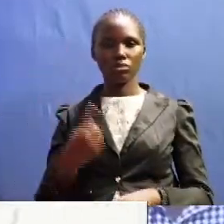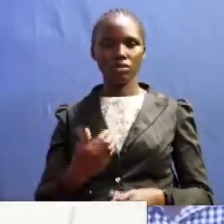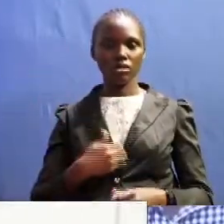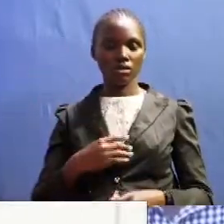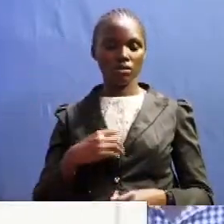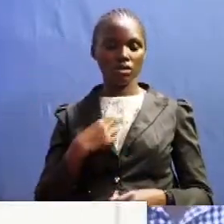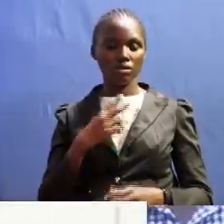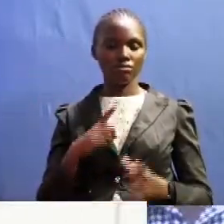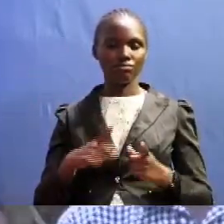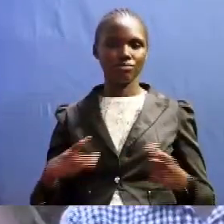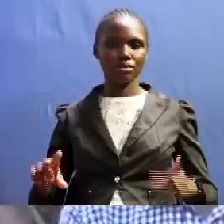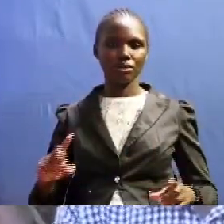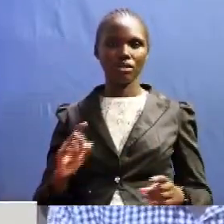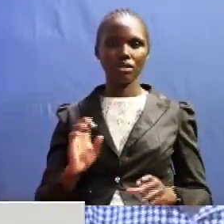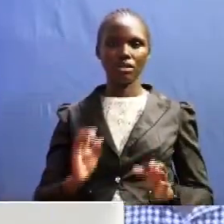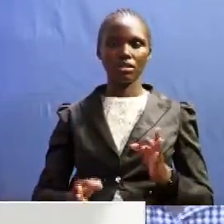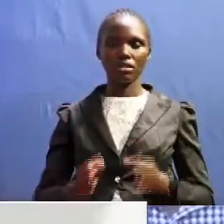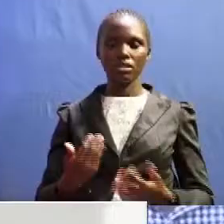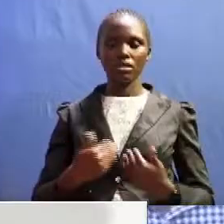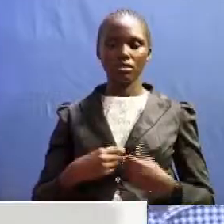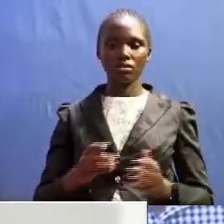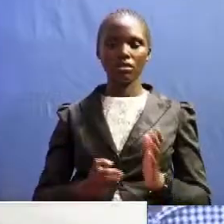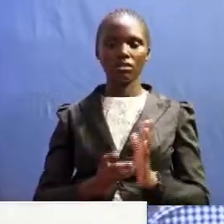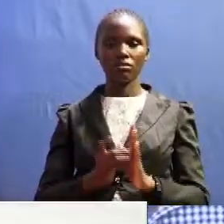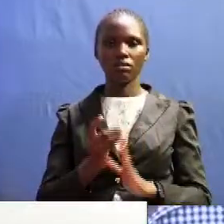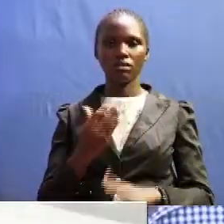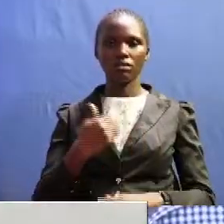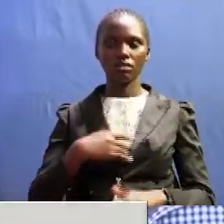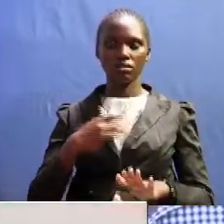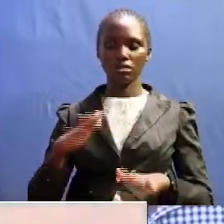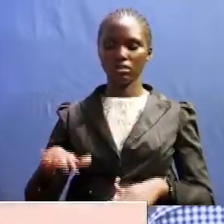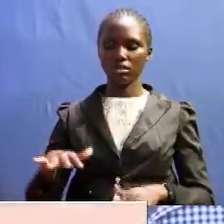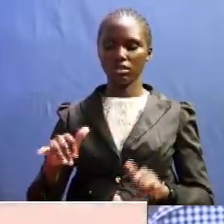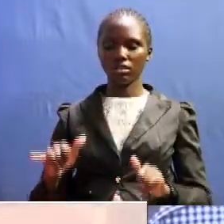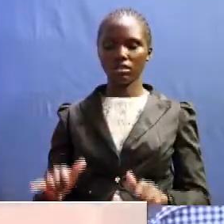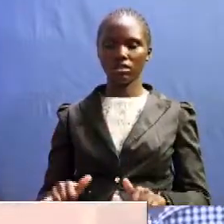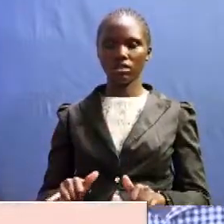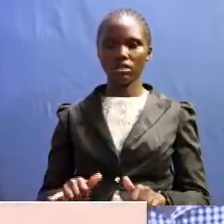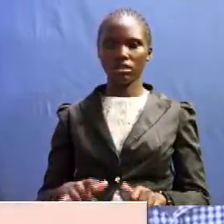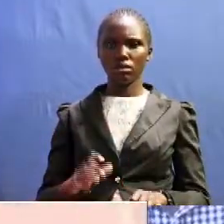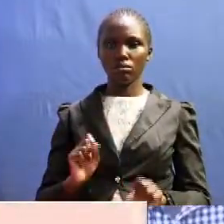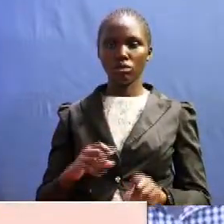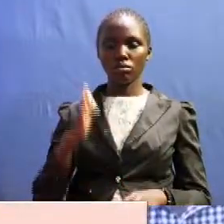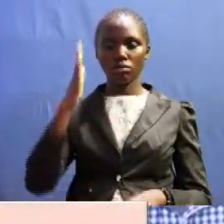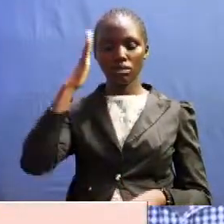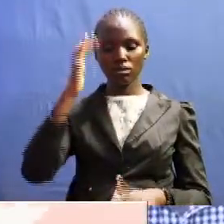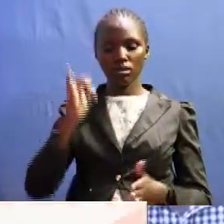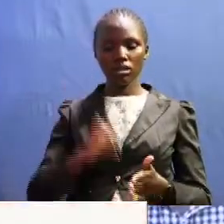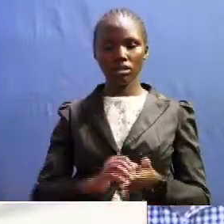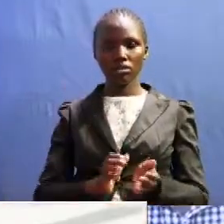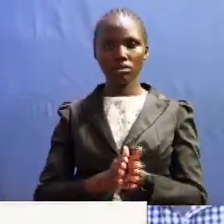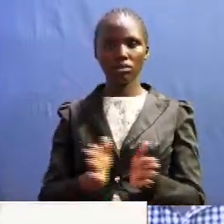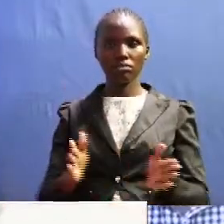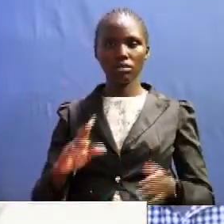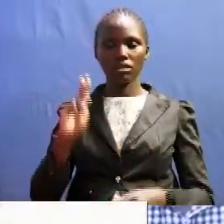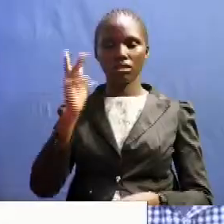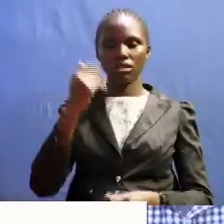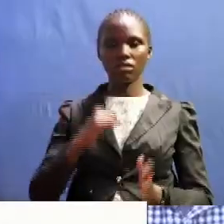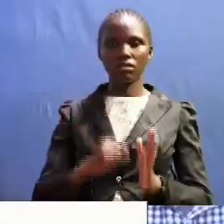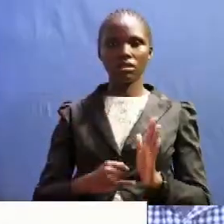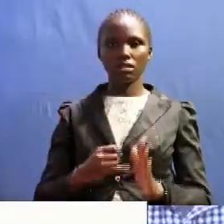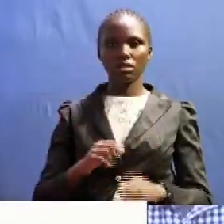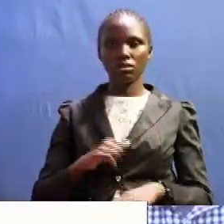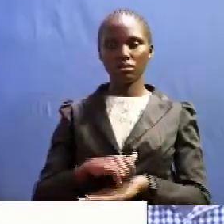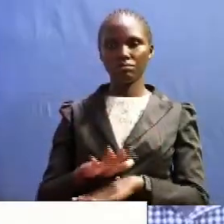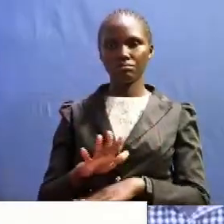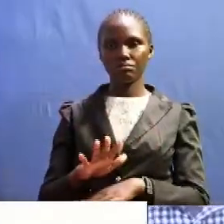Mkenya ana haki ya kupata maendeleo pahali alipo. Si mnajua yule ambaye alikuwa anatuambia tugawe Kenya ikuwe kampuni, huyo